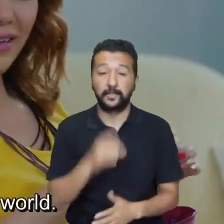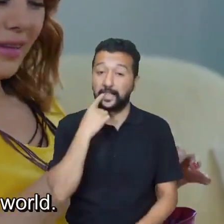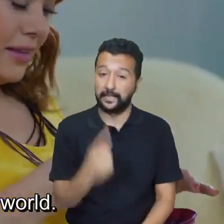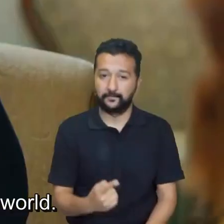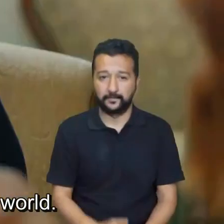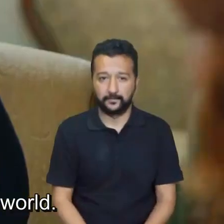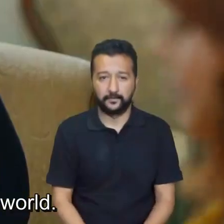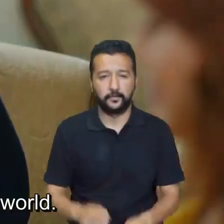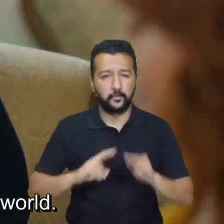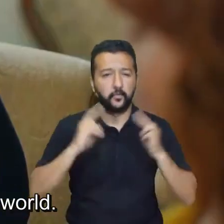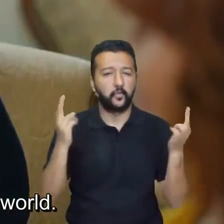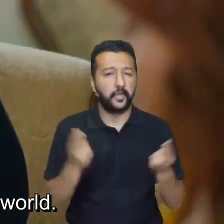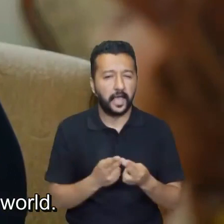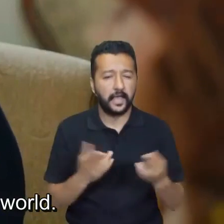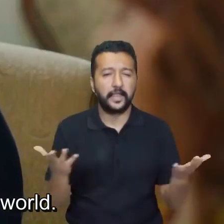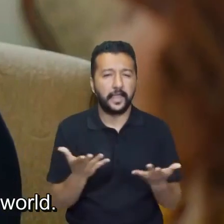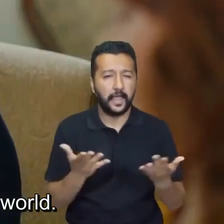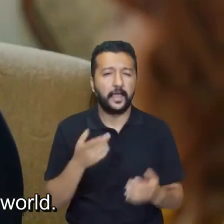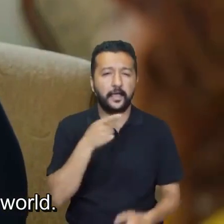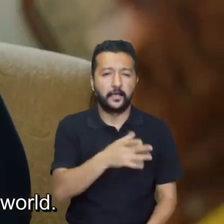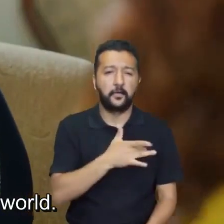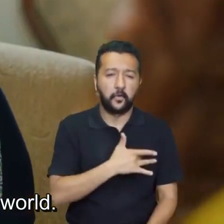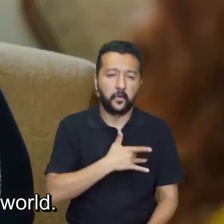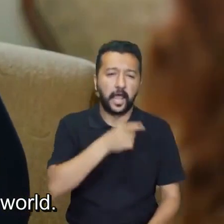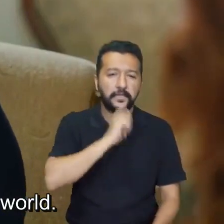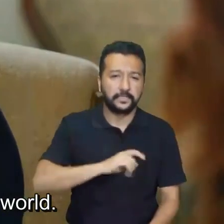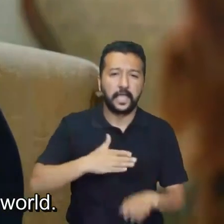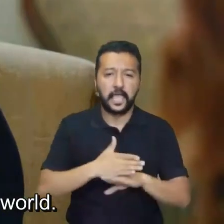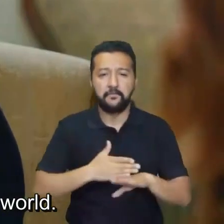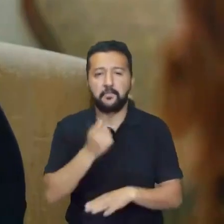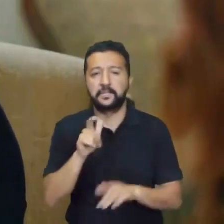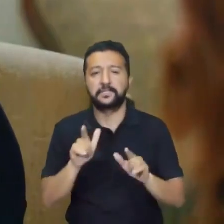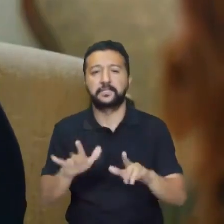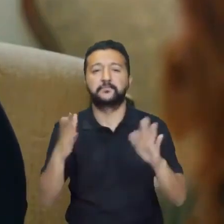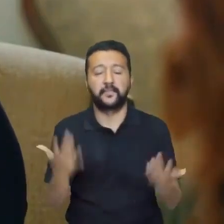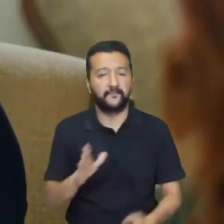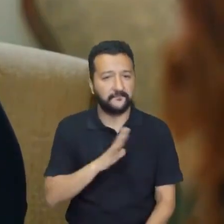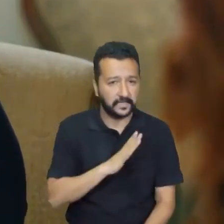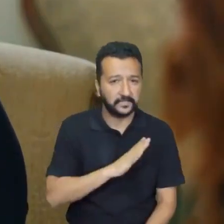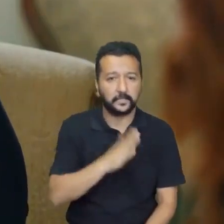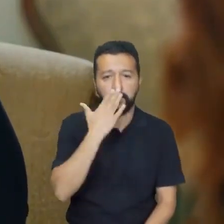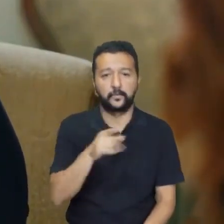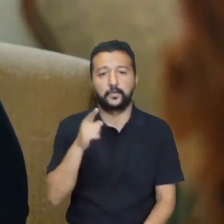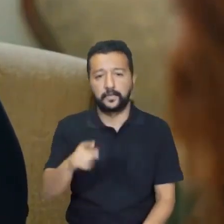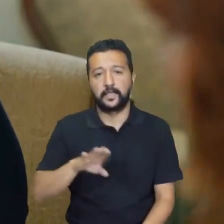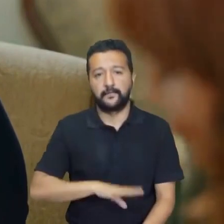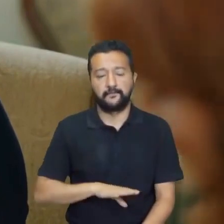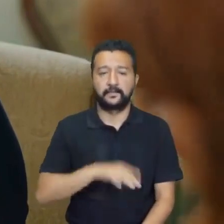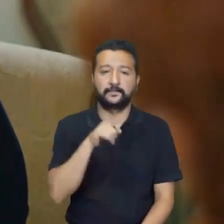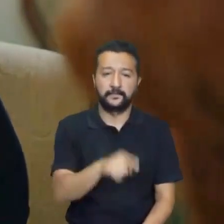Dedim ki, dünyada ne gönül yarası, ne ekmek parası. Varsa yoksa